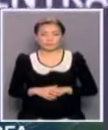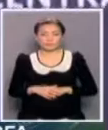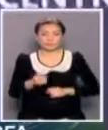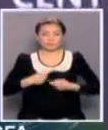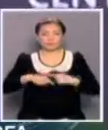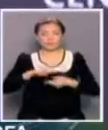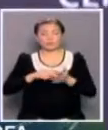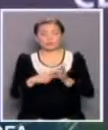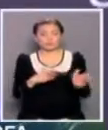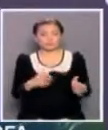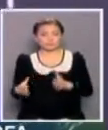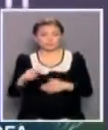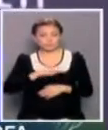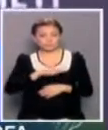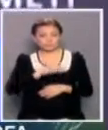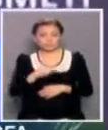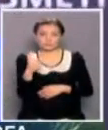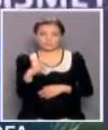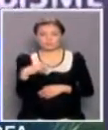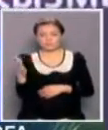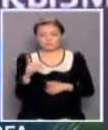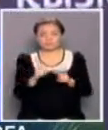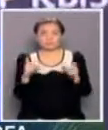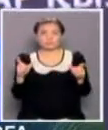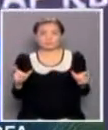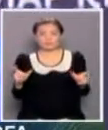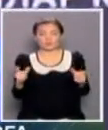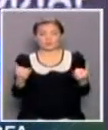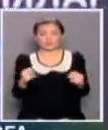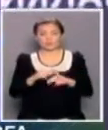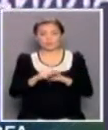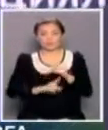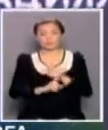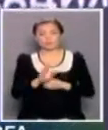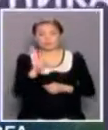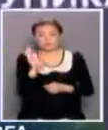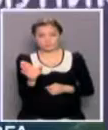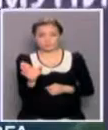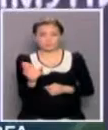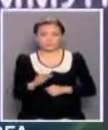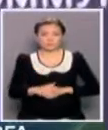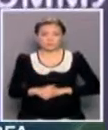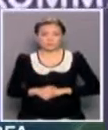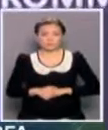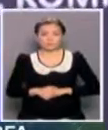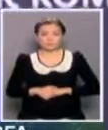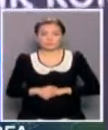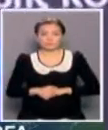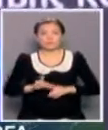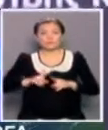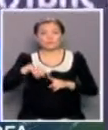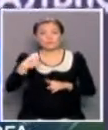біздің пилоттық режимді 100-ден астам мектептерде қазір оқыту басталды, осы пилот біткеннен кейін